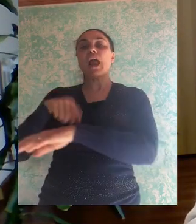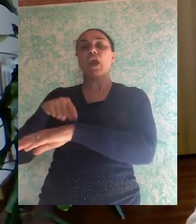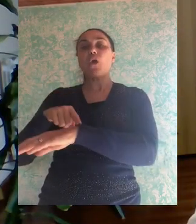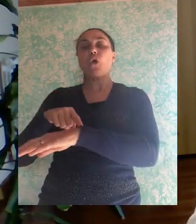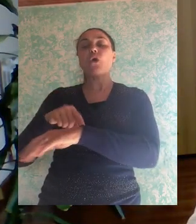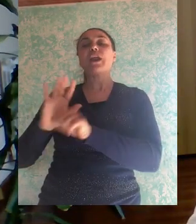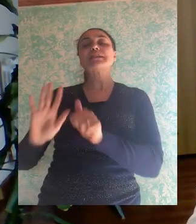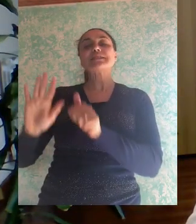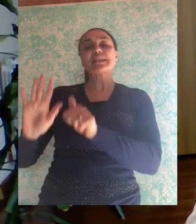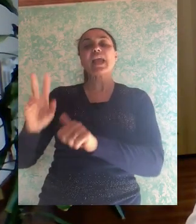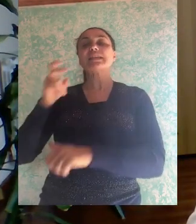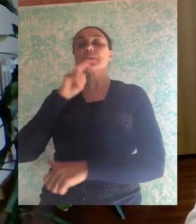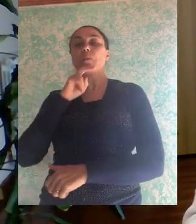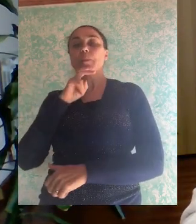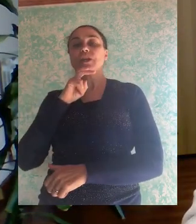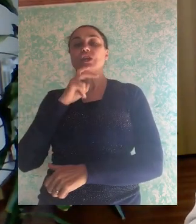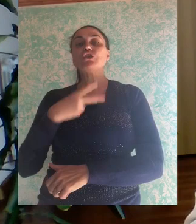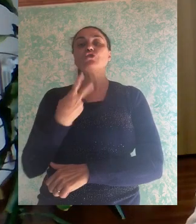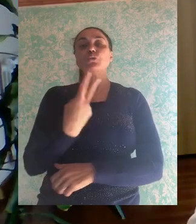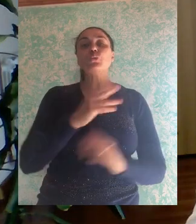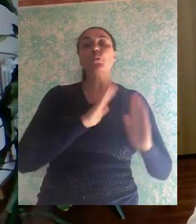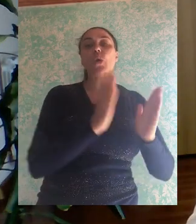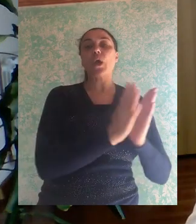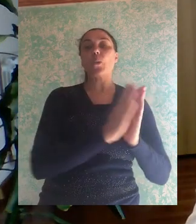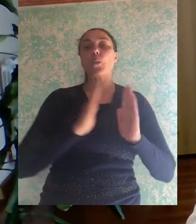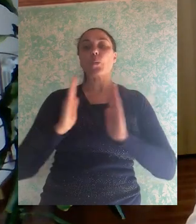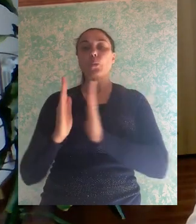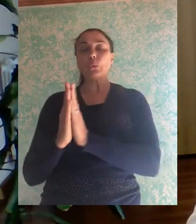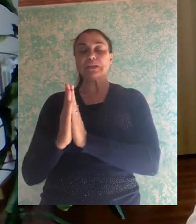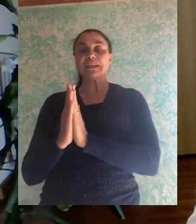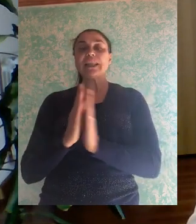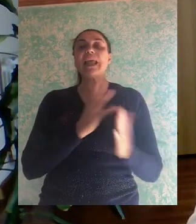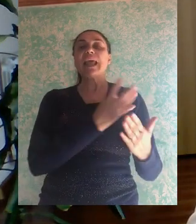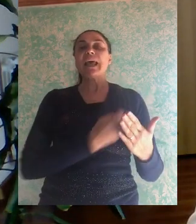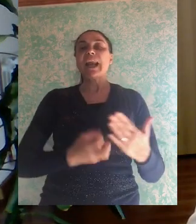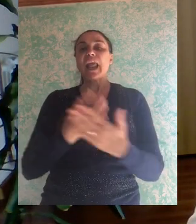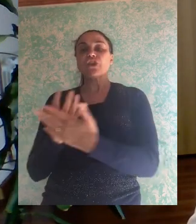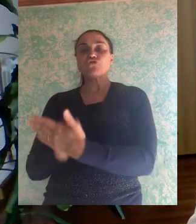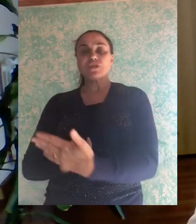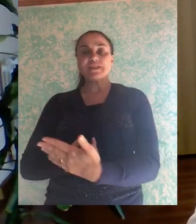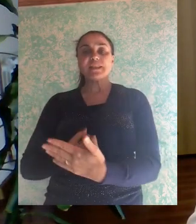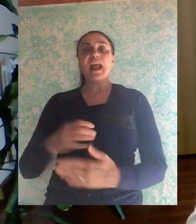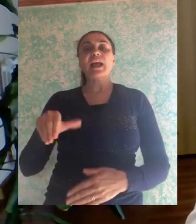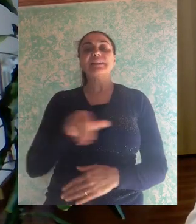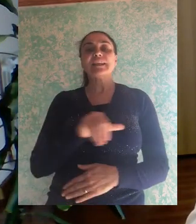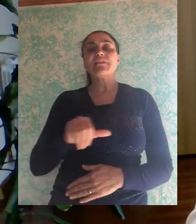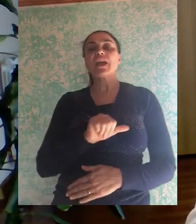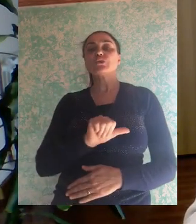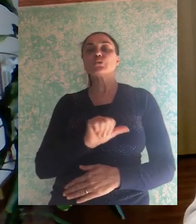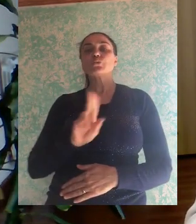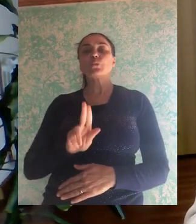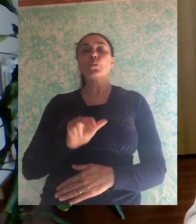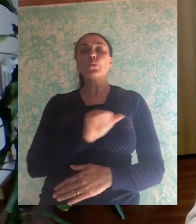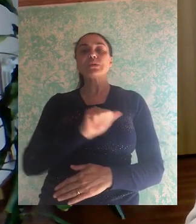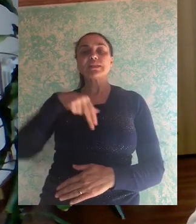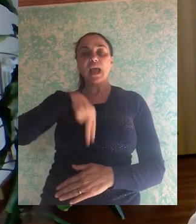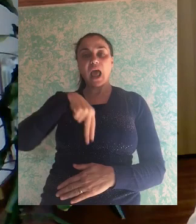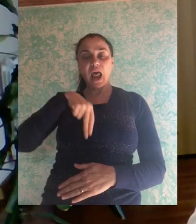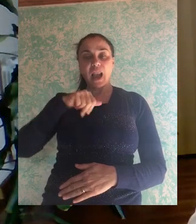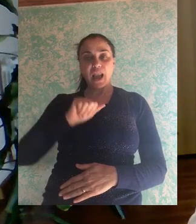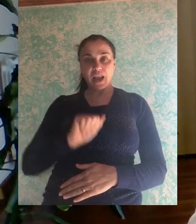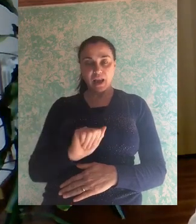registrati dai nostri locali di via Susanna ma volevo anche